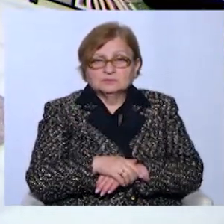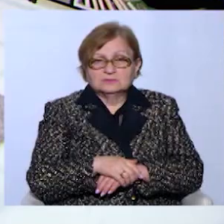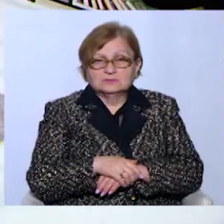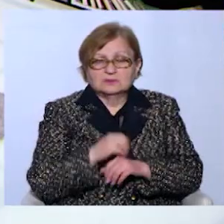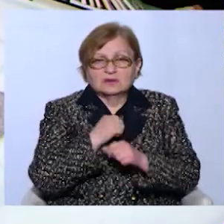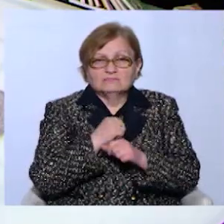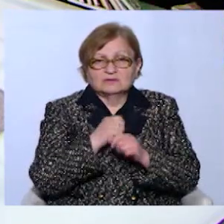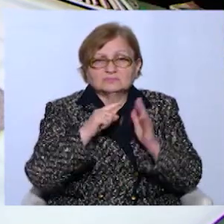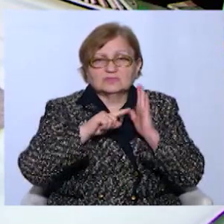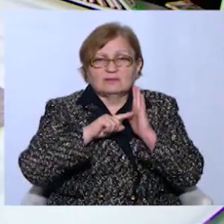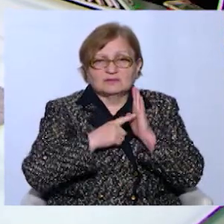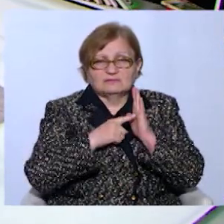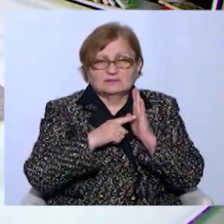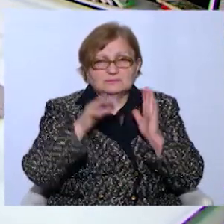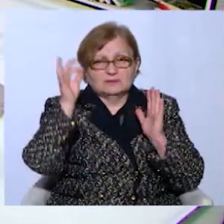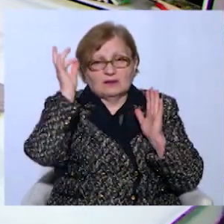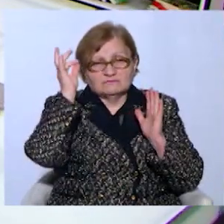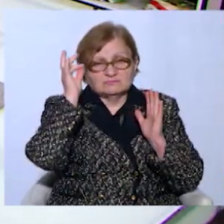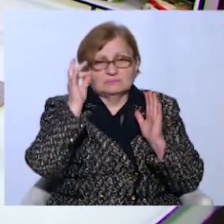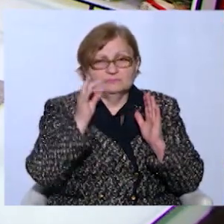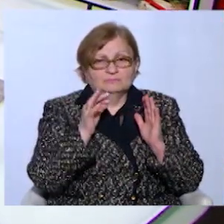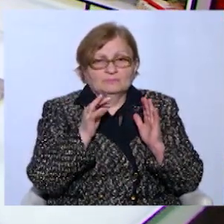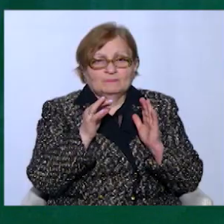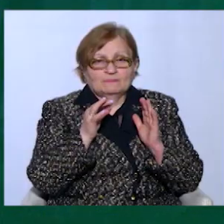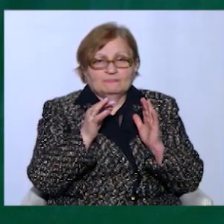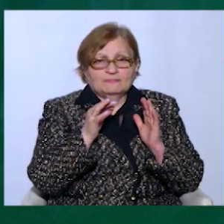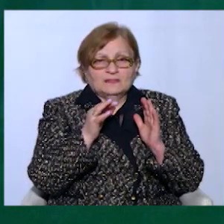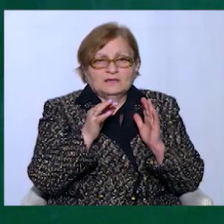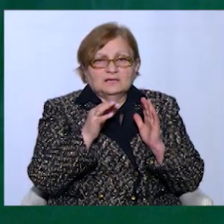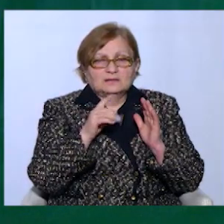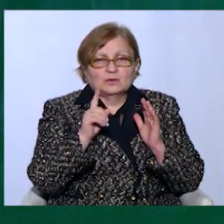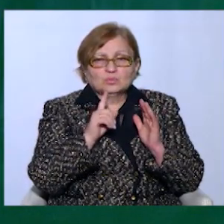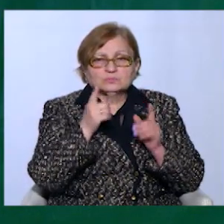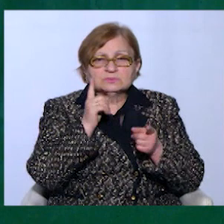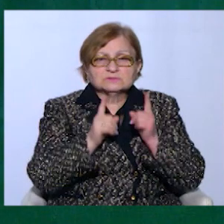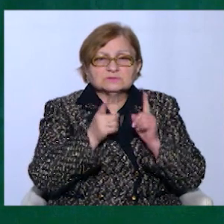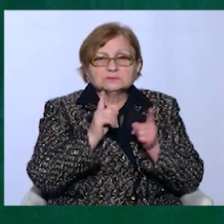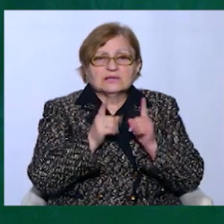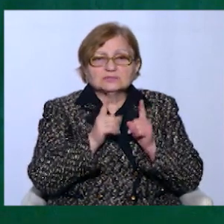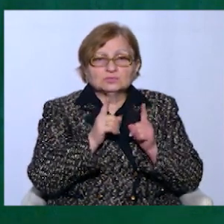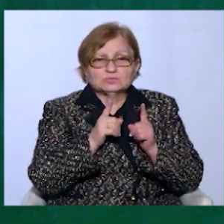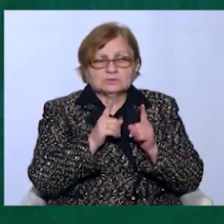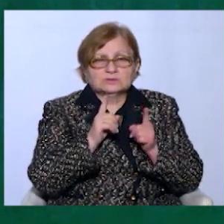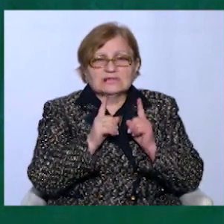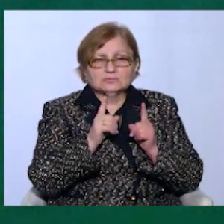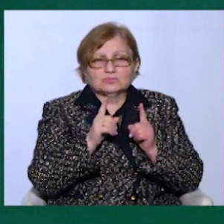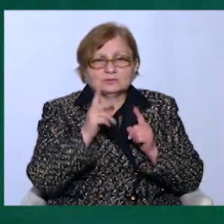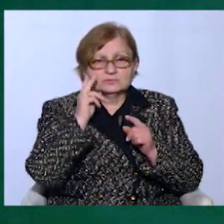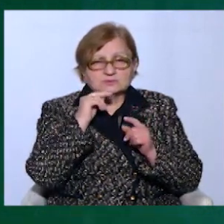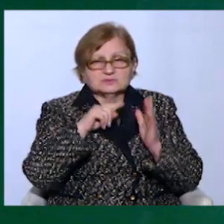გავაკეთოთ გამრავლება, გავიხსენოთ ერთი წილადის მეორეზე. გამრავლება არის, როცა ნატურალურ რიცხვზე ვამრავლებ, რამდენჯერმე